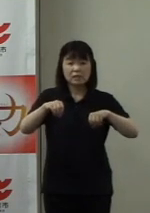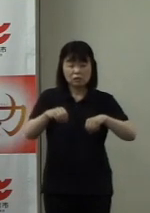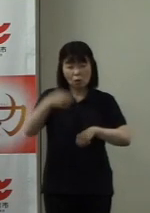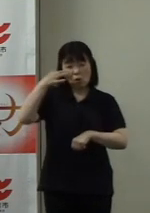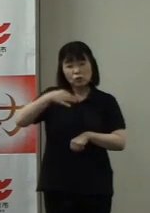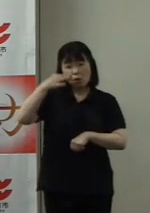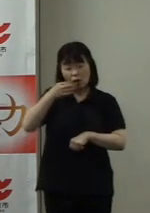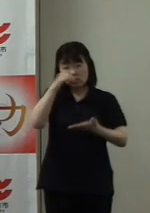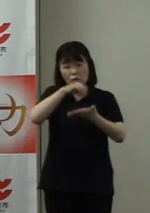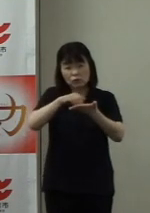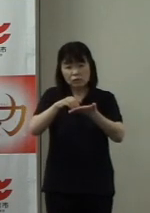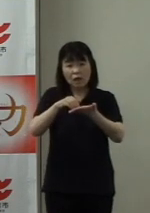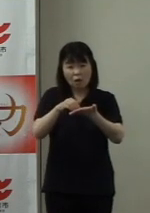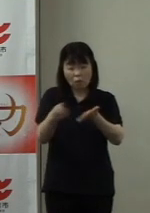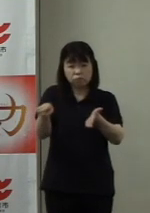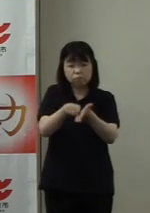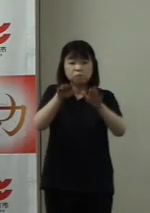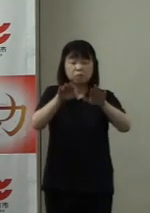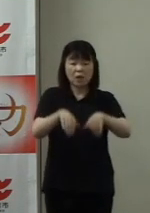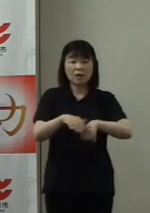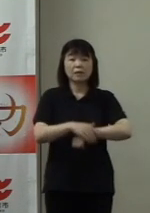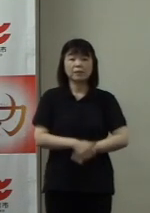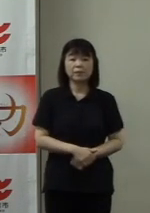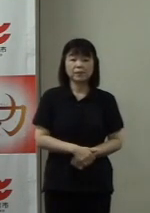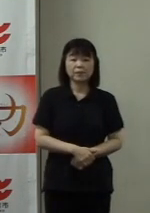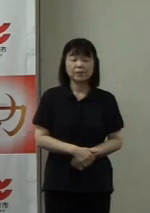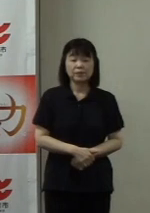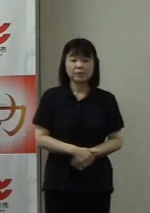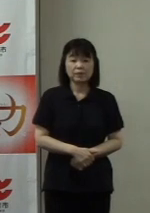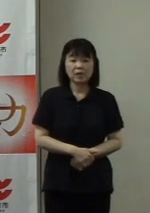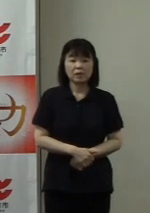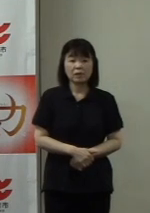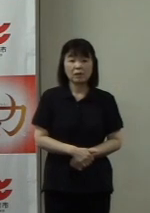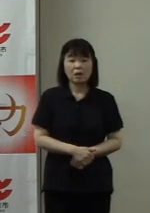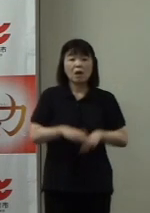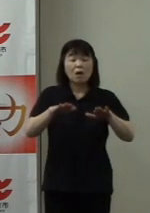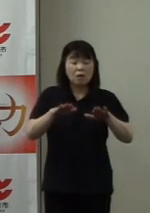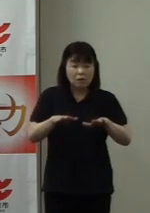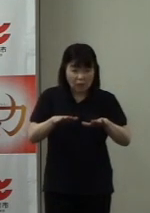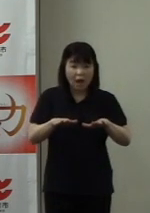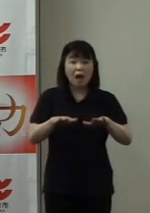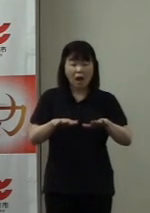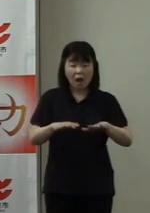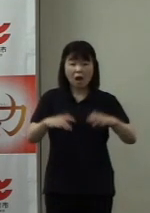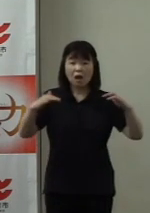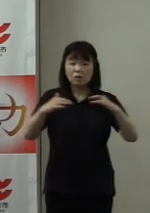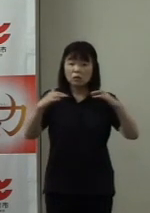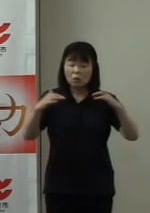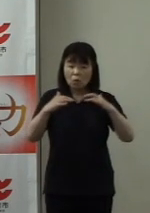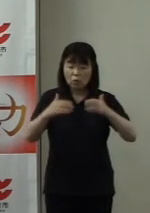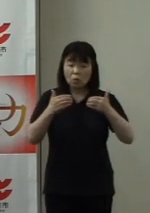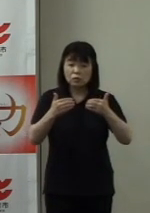たところでございます。今部分的に協議を進めながら終わるところでございますけ